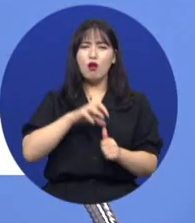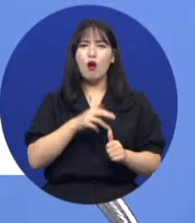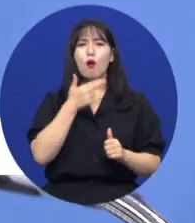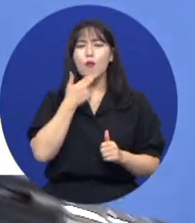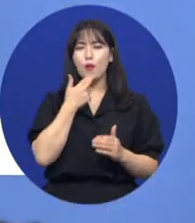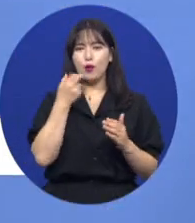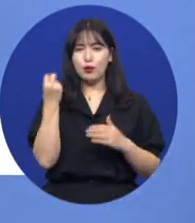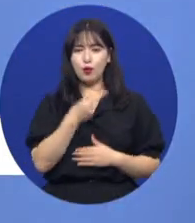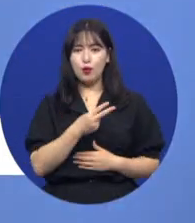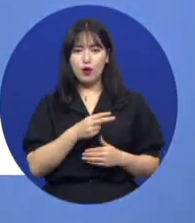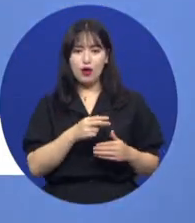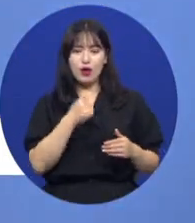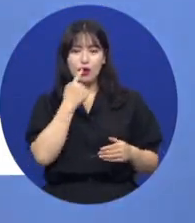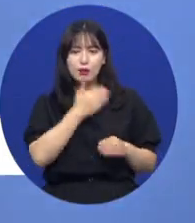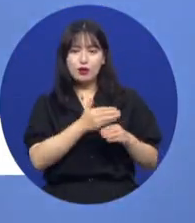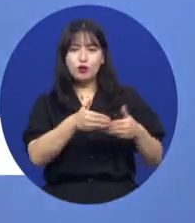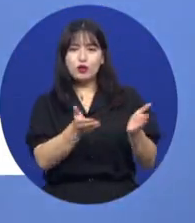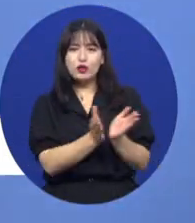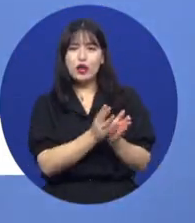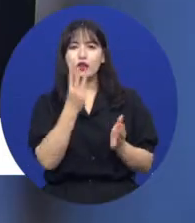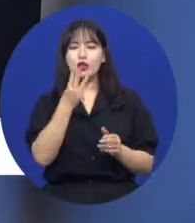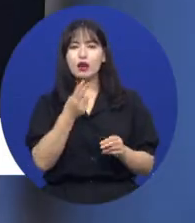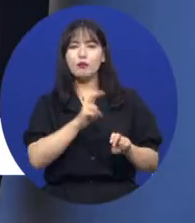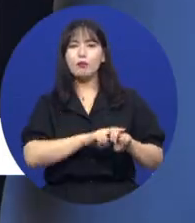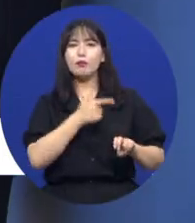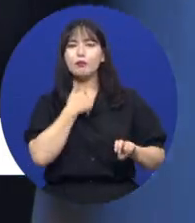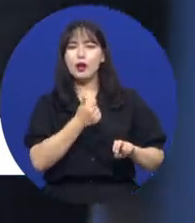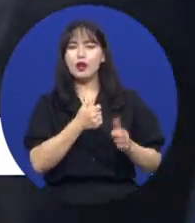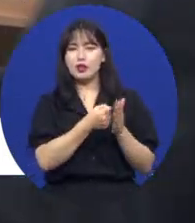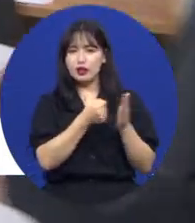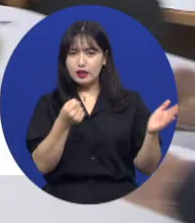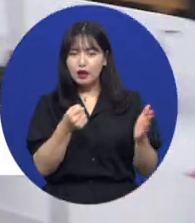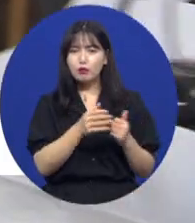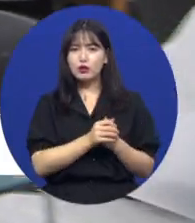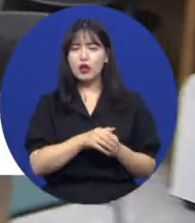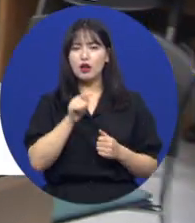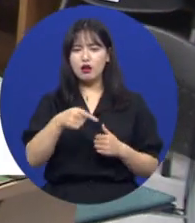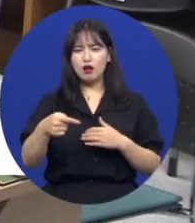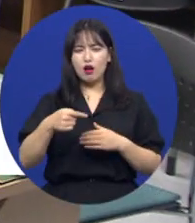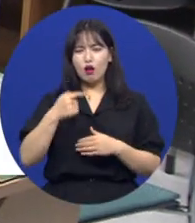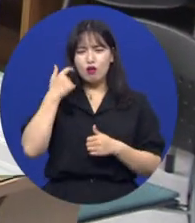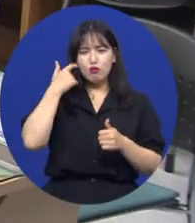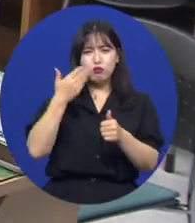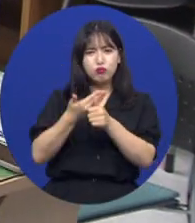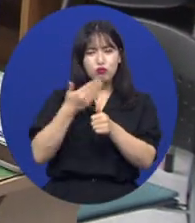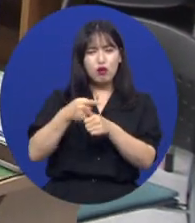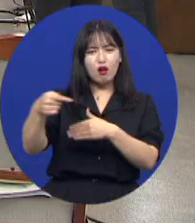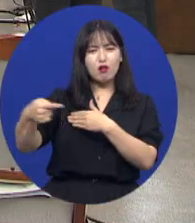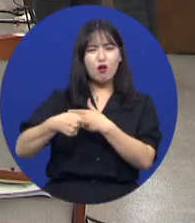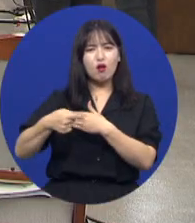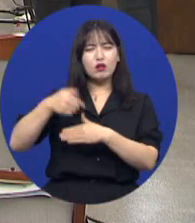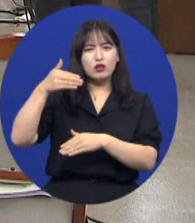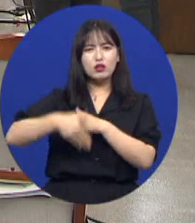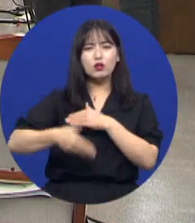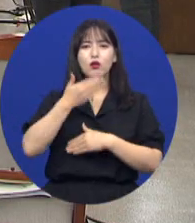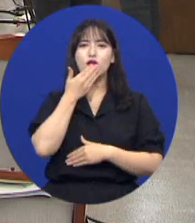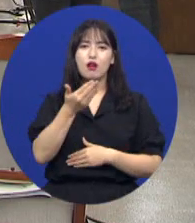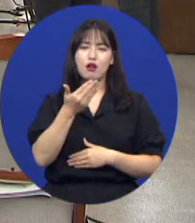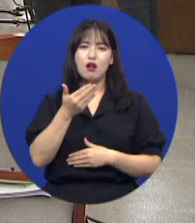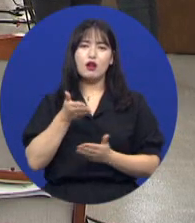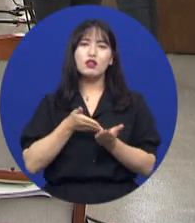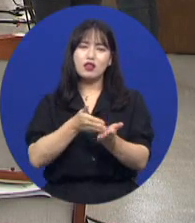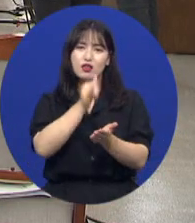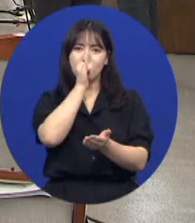다수당인 민주당의 3선 도의원 출신이어서 자체 청문회가 요식 행위가 될 수 있다는 지적도 나오고 있습니다